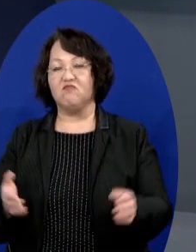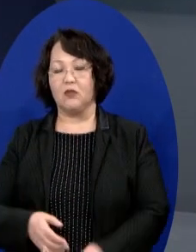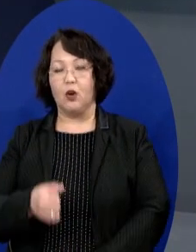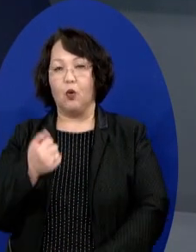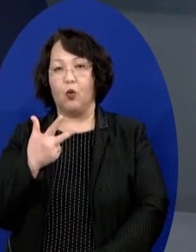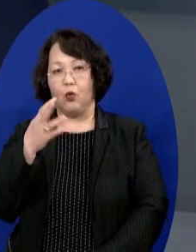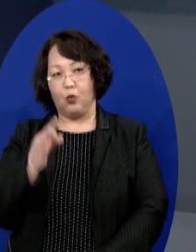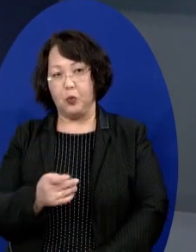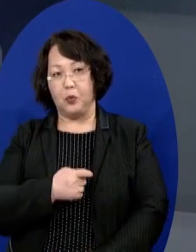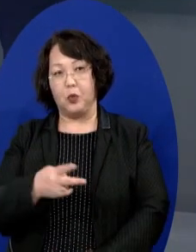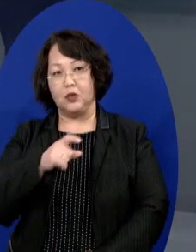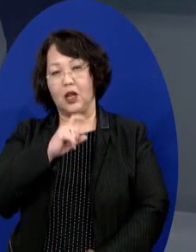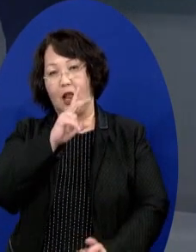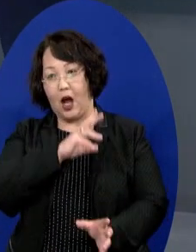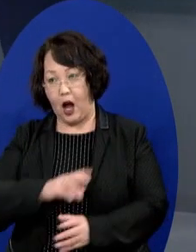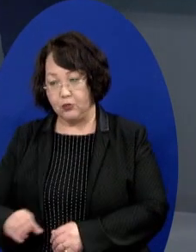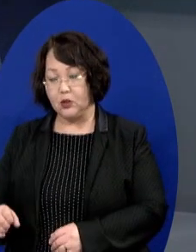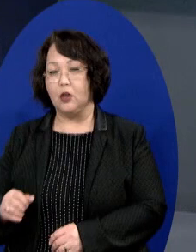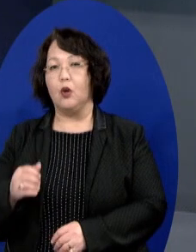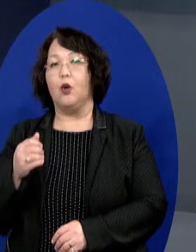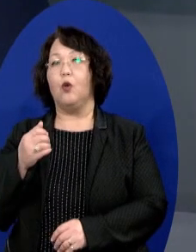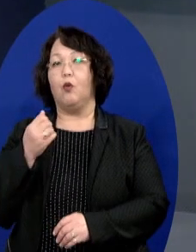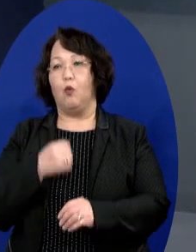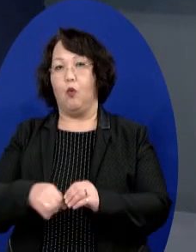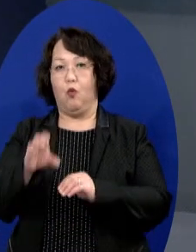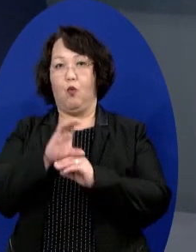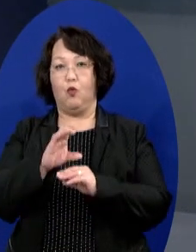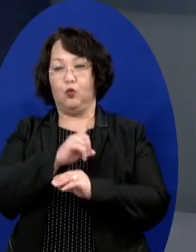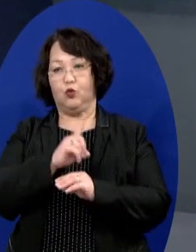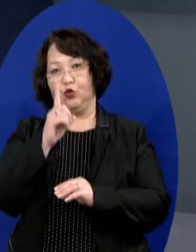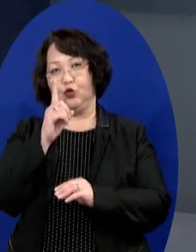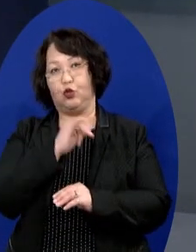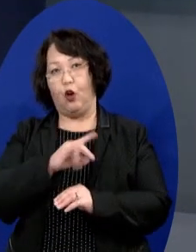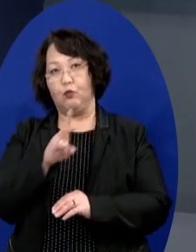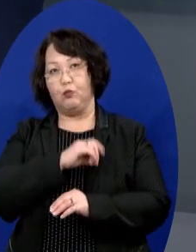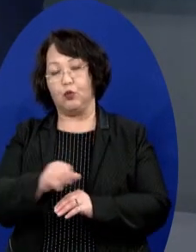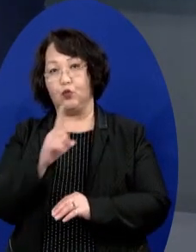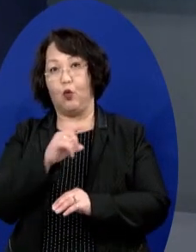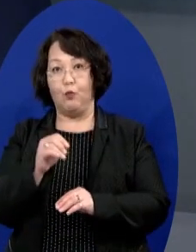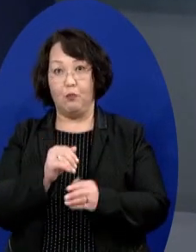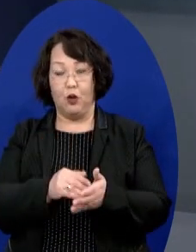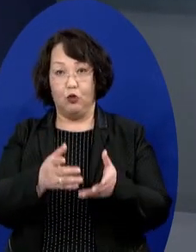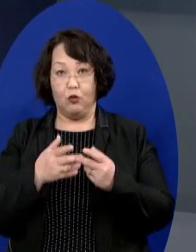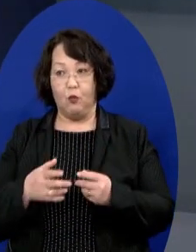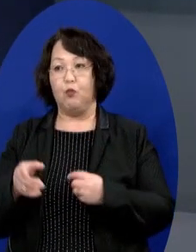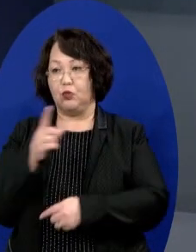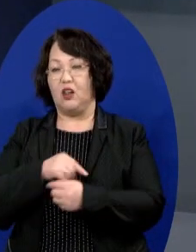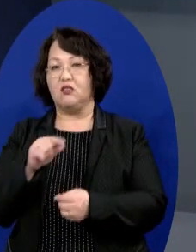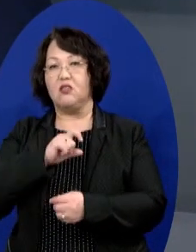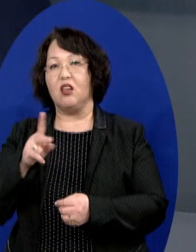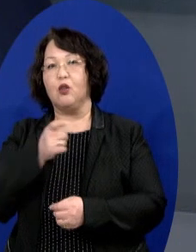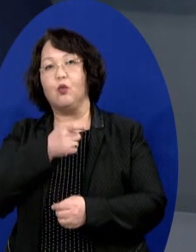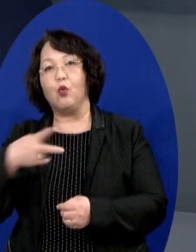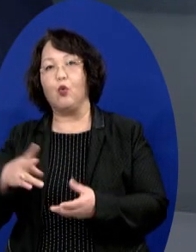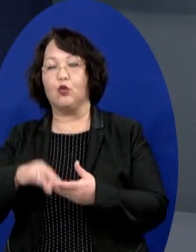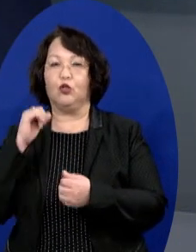за урамшуулаараа зөвхөн зээлийнхаа хүүг одоо төлчих жишээтэй ийм одоо зураг харагдаж байгаа. Энэ бол энийг бол энэ дэмжлэгийг бол ногоочин болгон одоо авахыг хүсэж байна. За